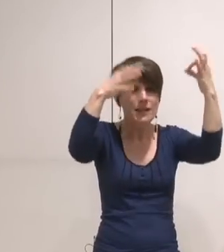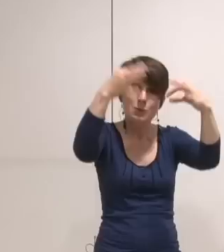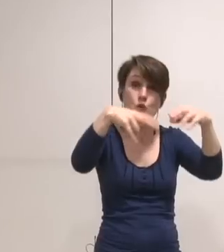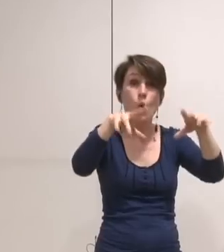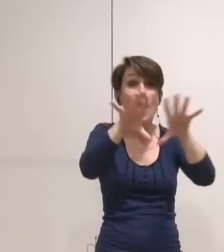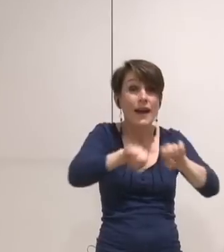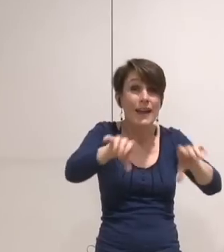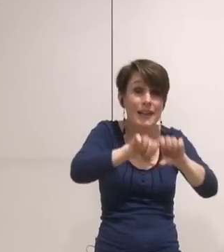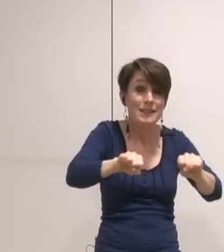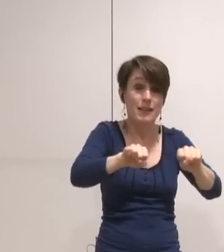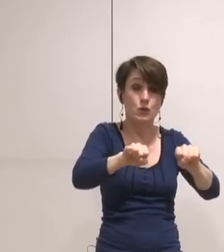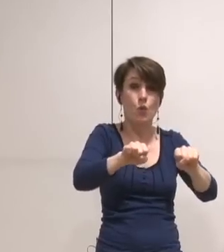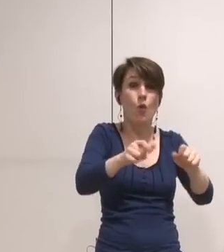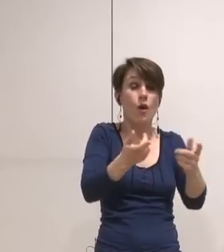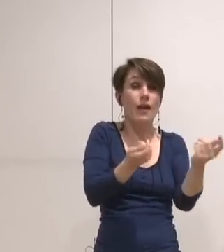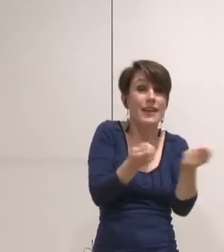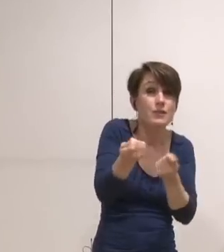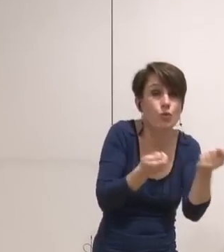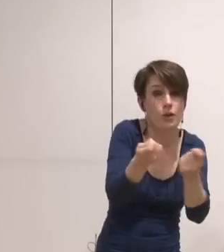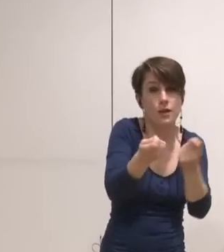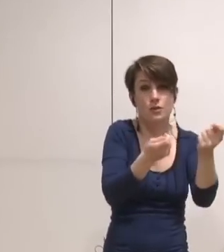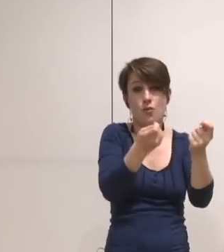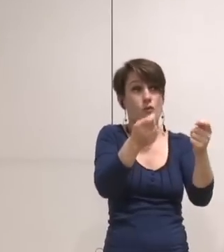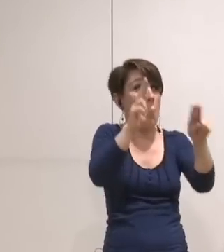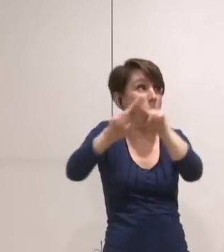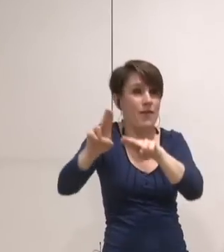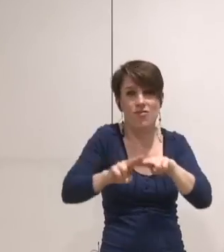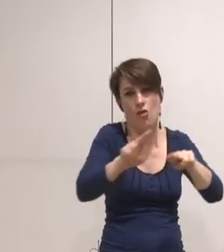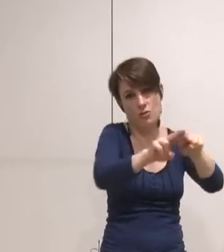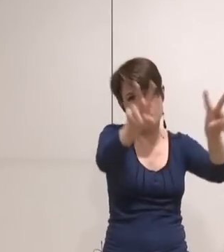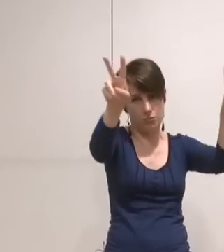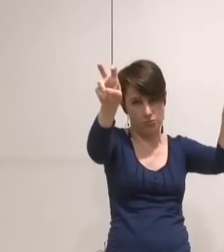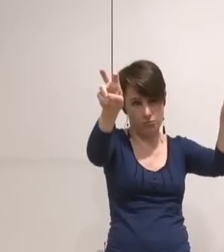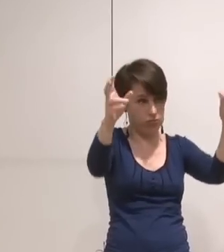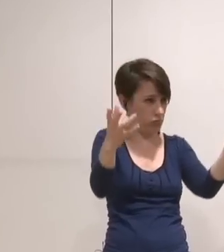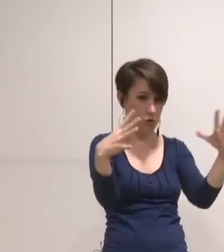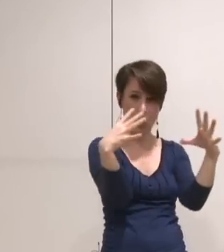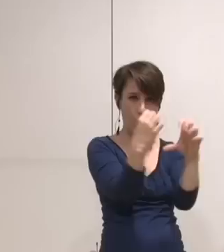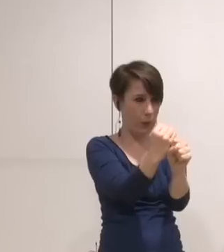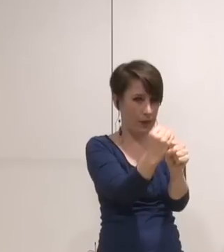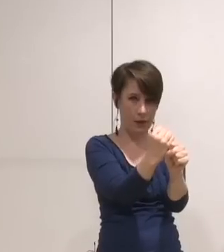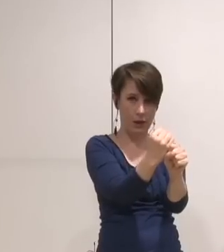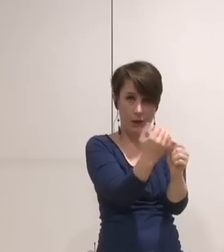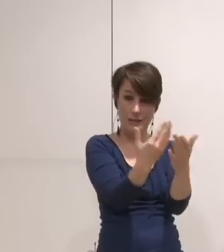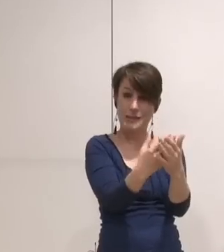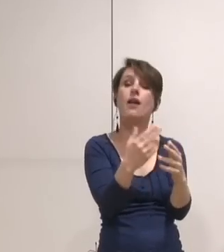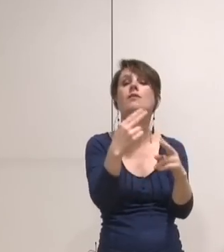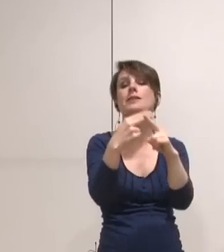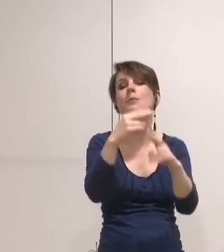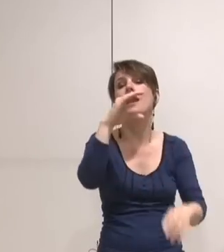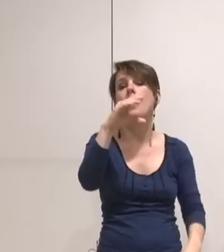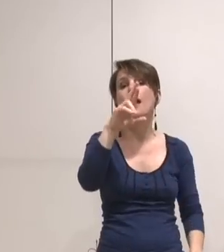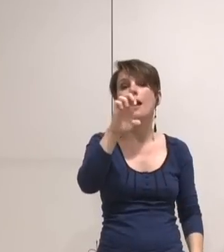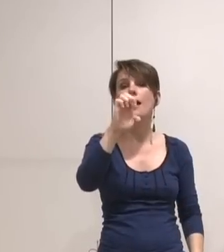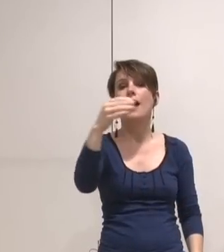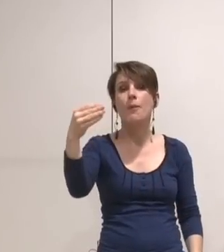exploitation maintenance tout cela fait l'acronyme du marché public en question crème et